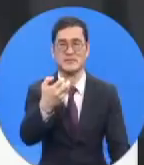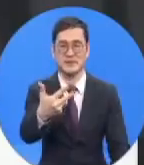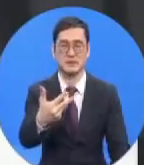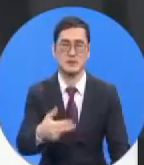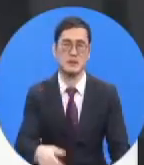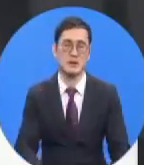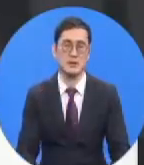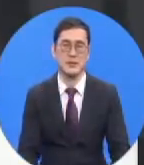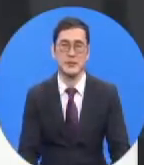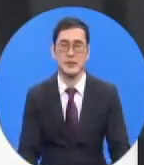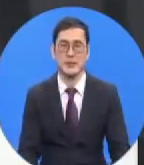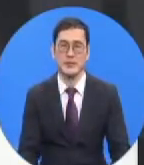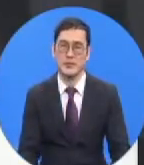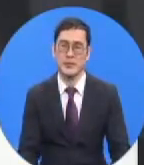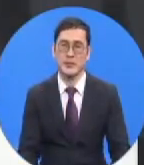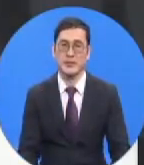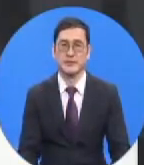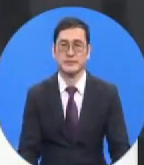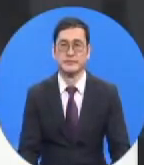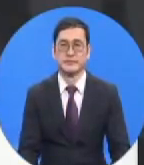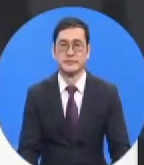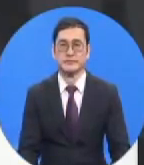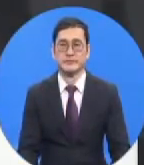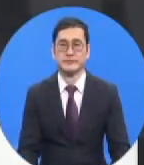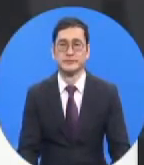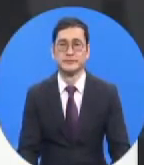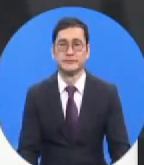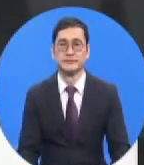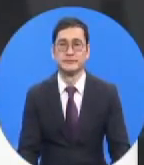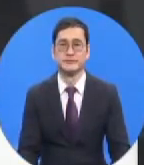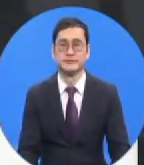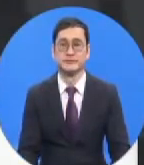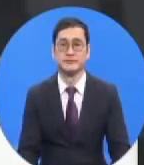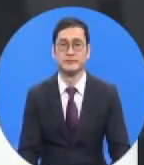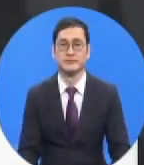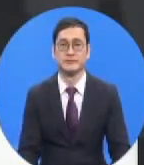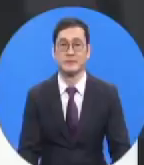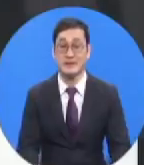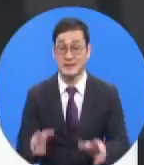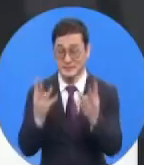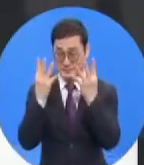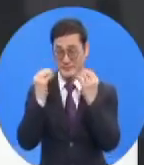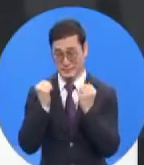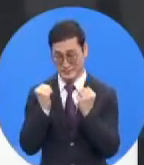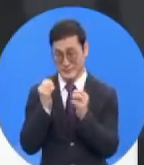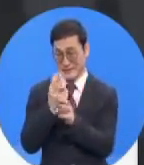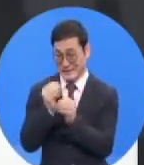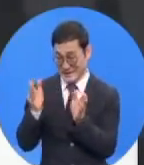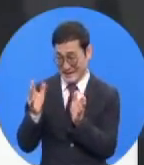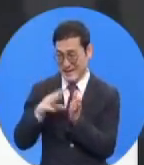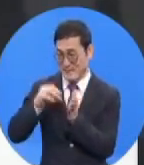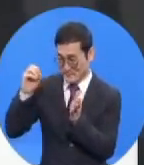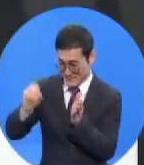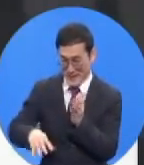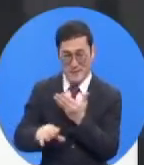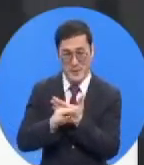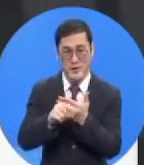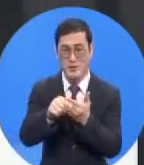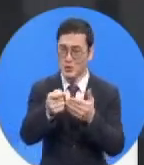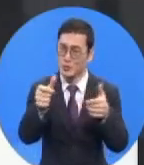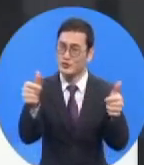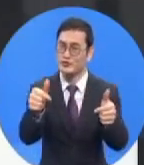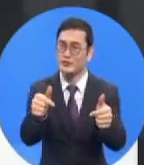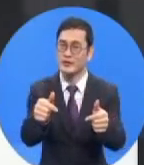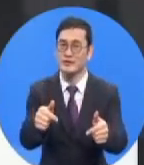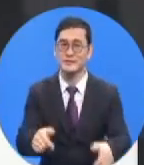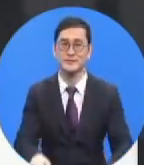자, 물론 지금까지 집행된 형 기간은 제외하고 나머지 기간을 이제 보내야 하는데요. 4년 2개월